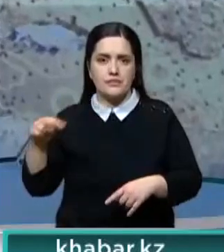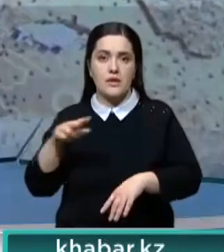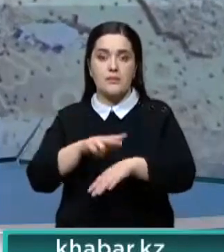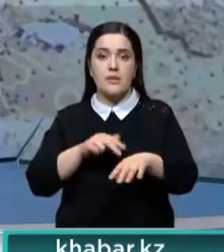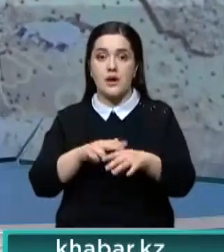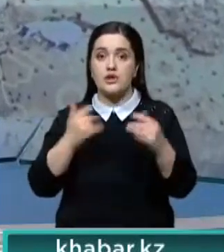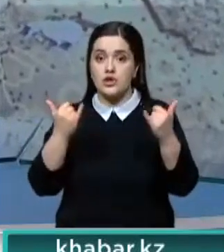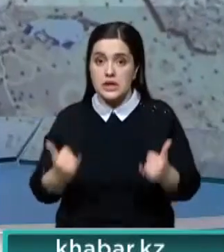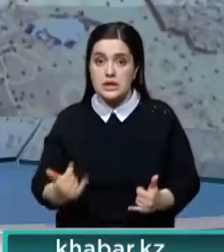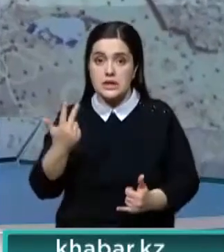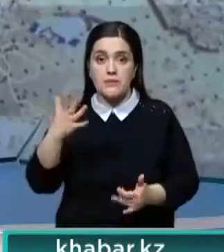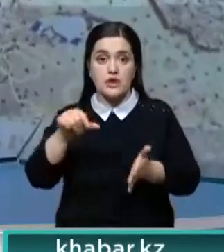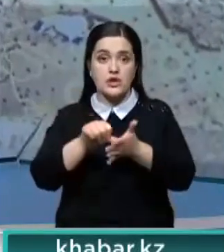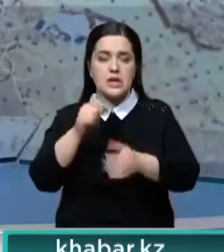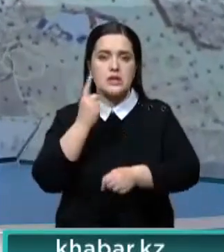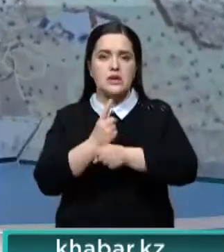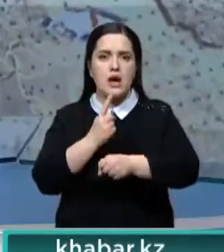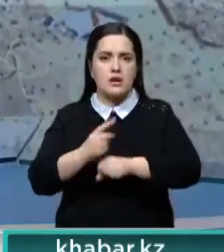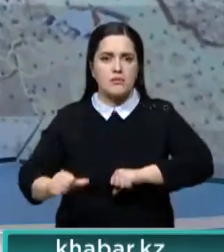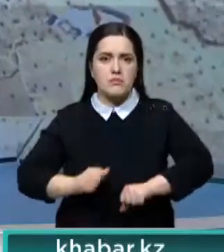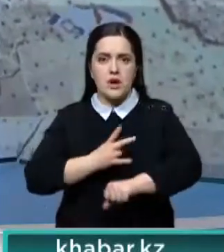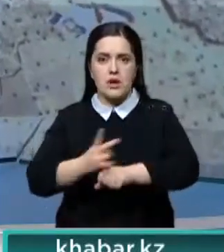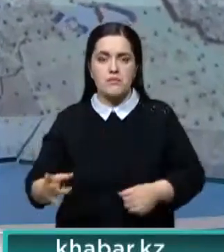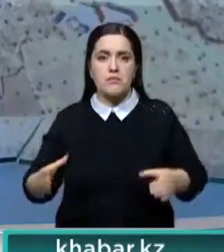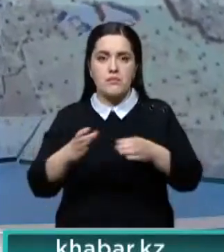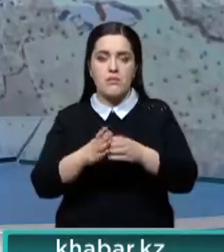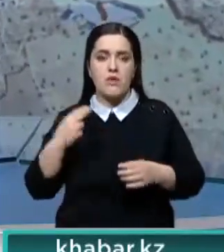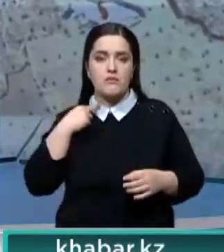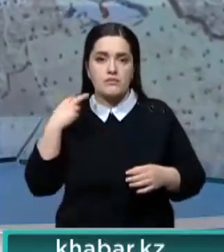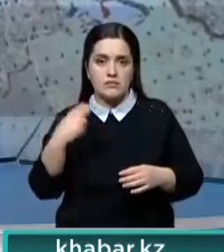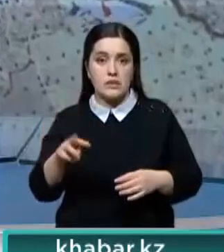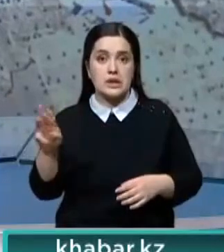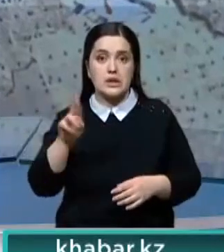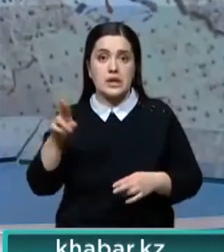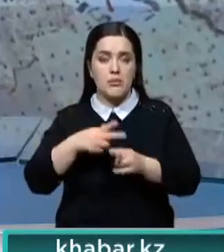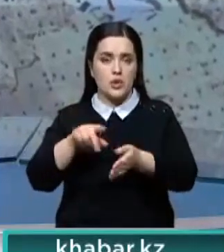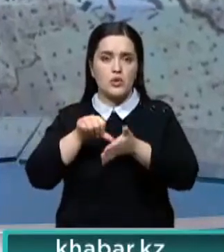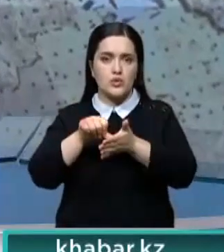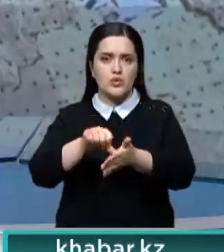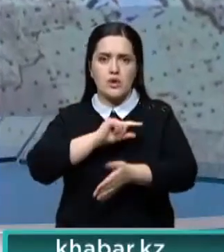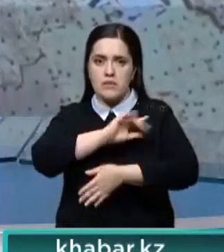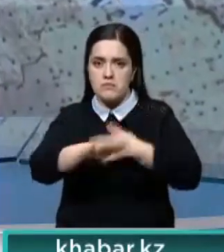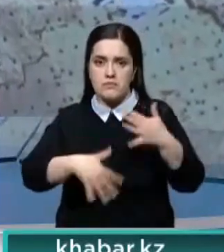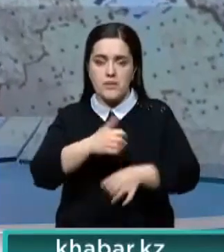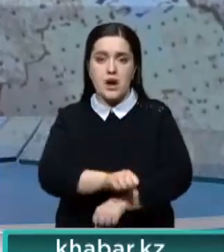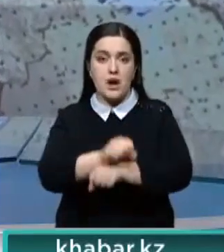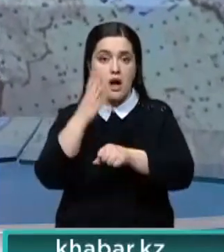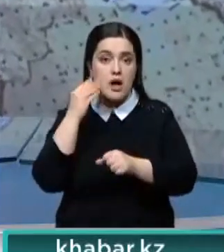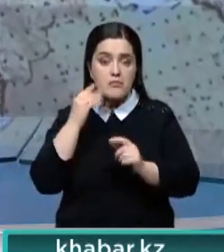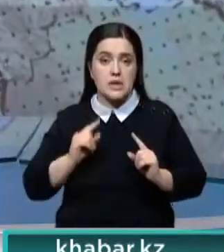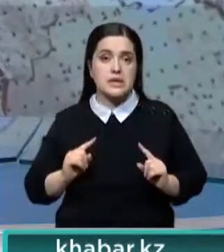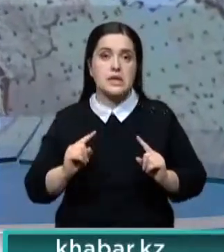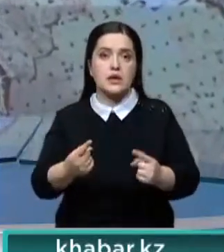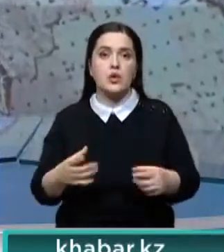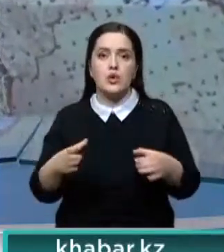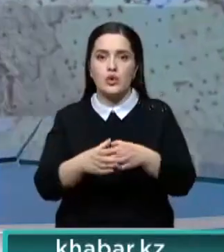уже сейчас 35 члена запрещенных экстремистских движений арестованы после январских событиях примеру в алматы задержана группа